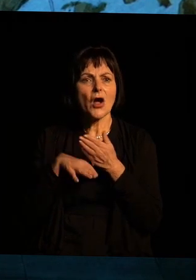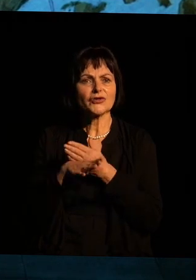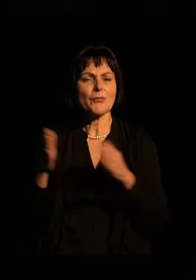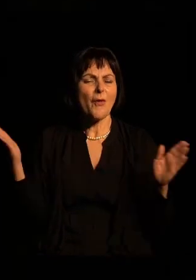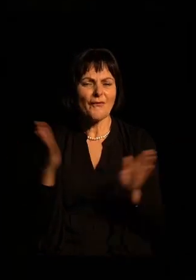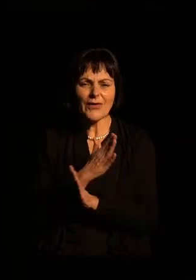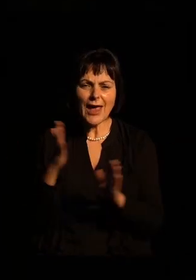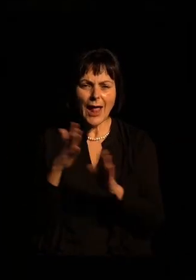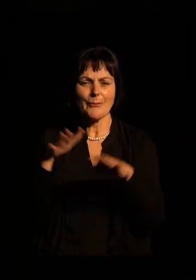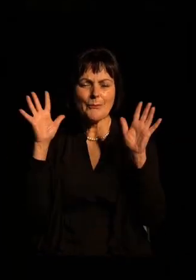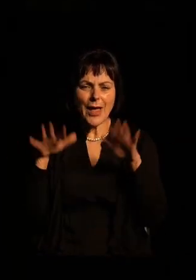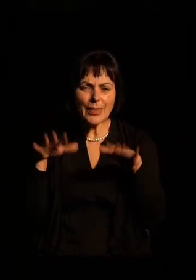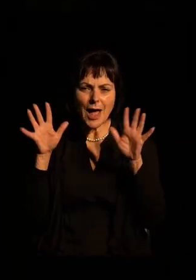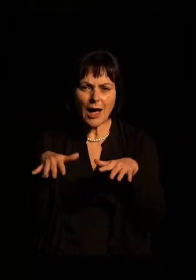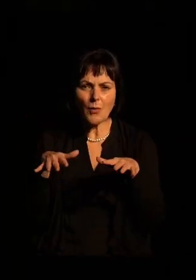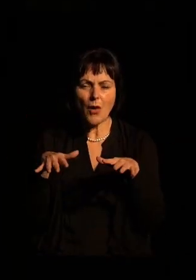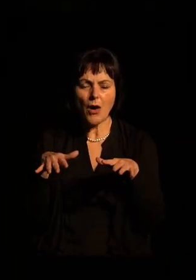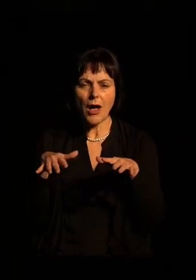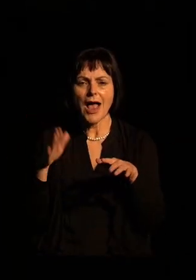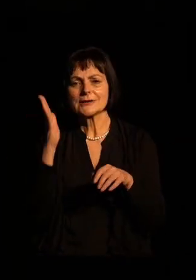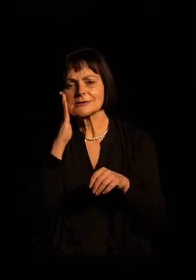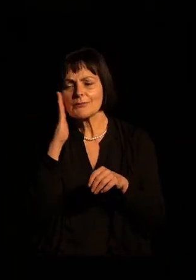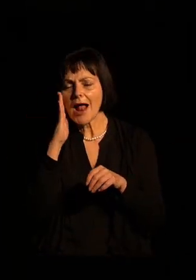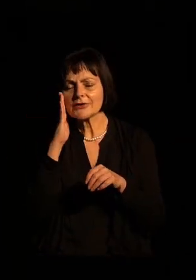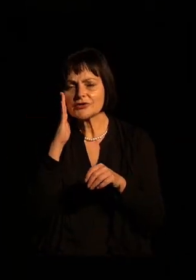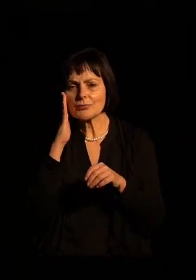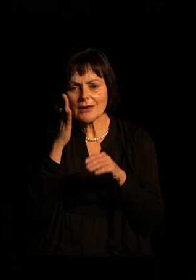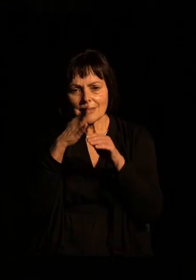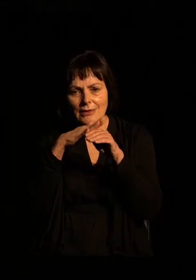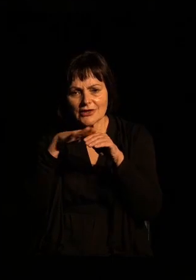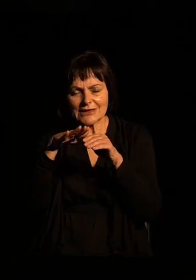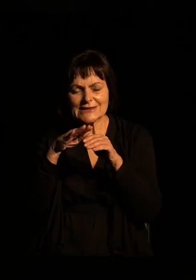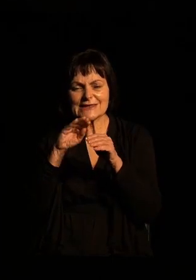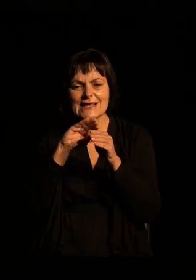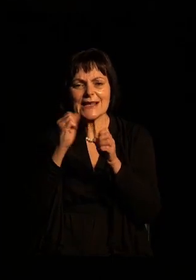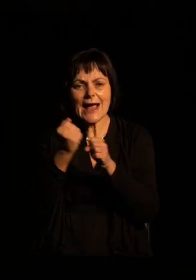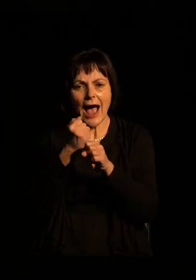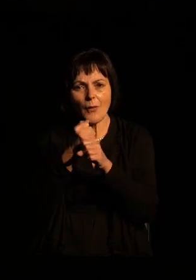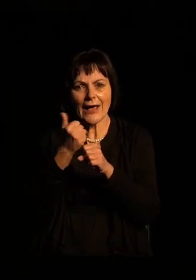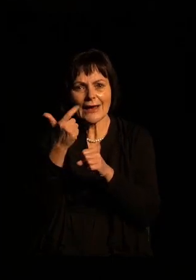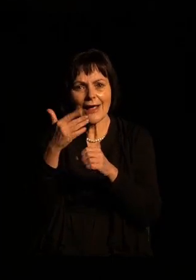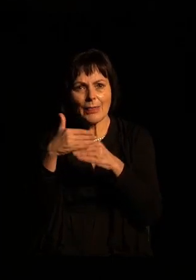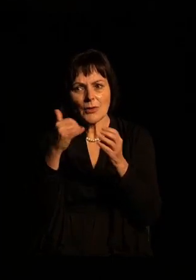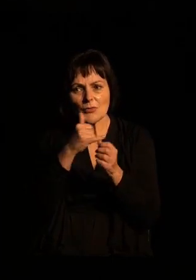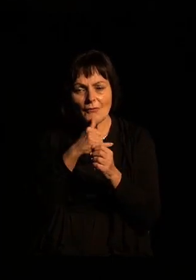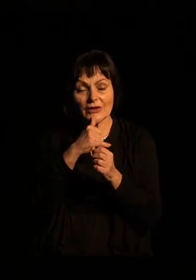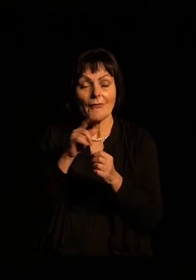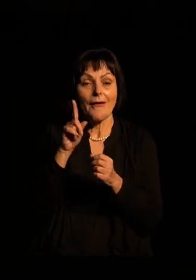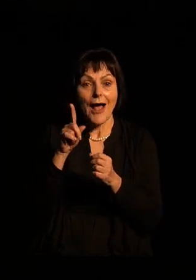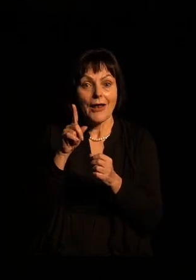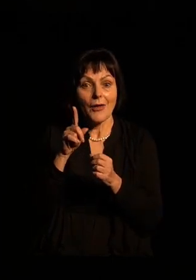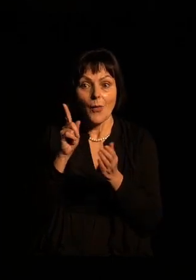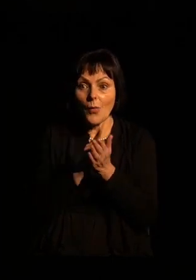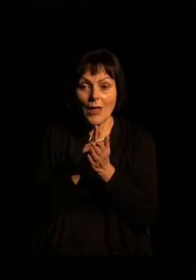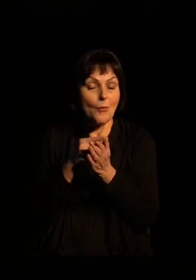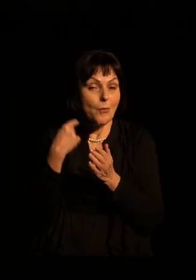wiało, padało, spaliśmy w takiej nyży skalnej przez kilka dni, próbowaliśmy, no ale wreszcie